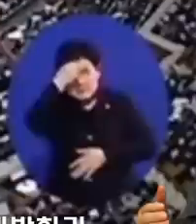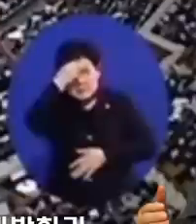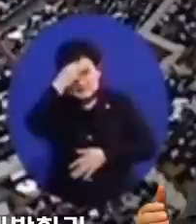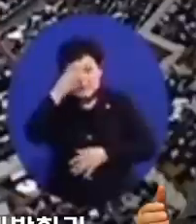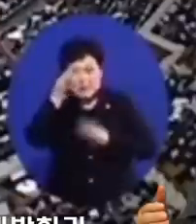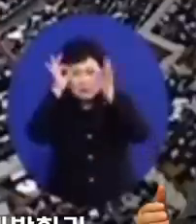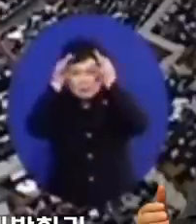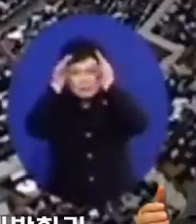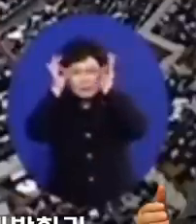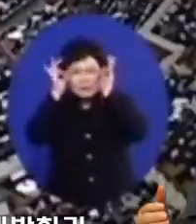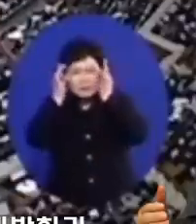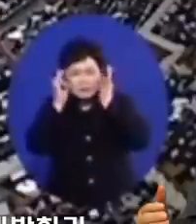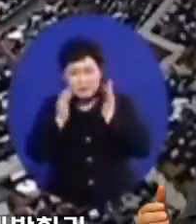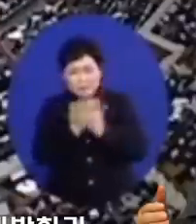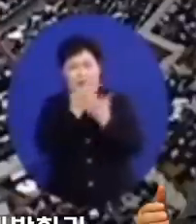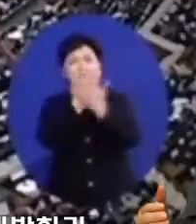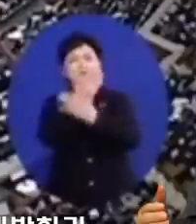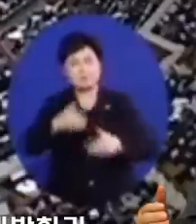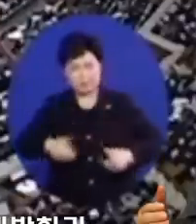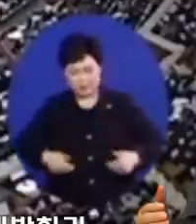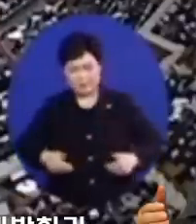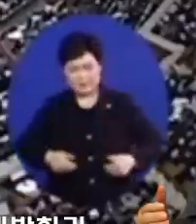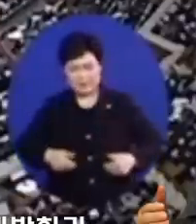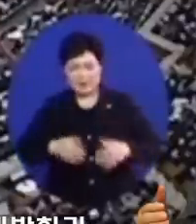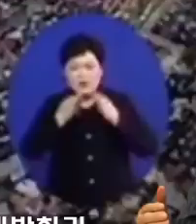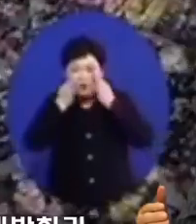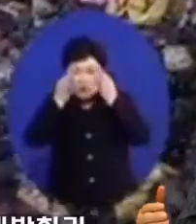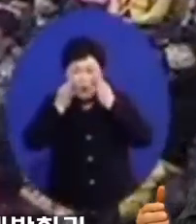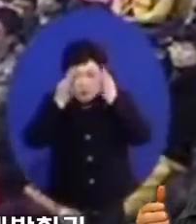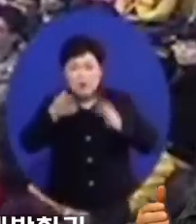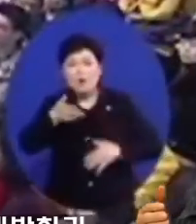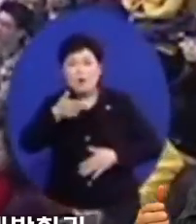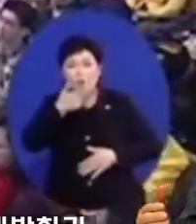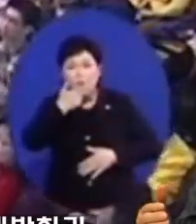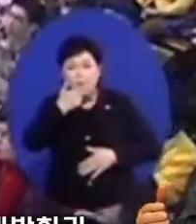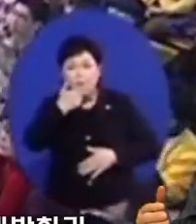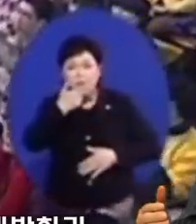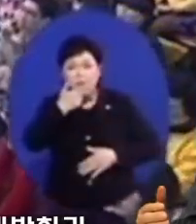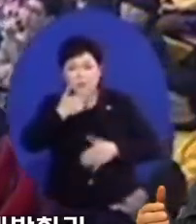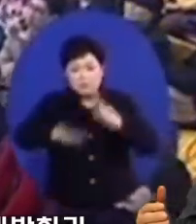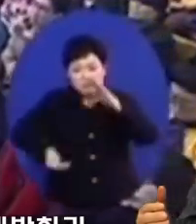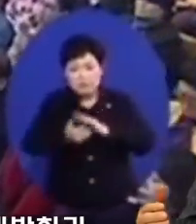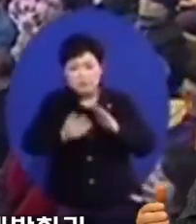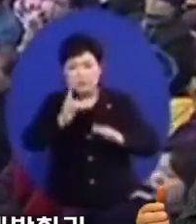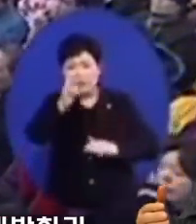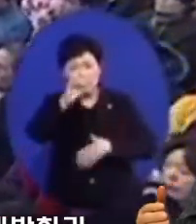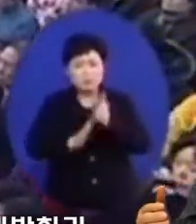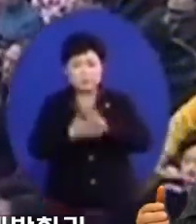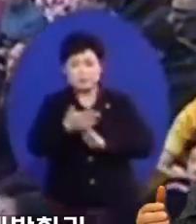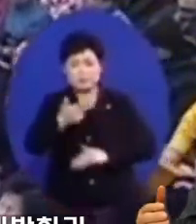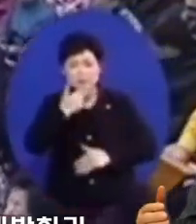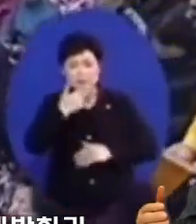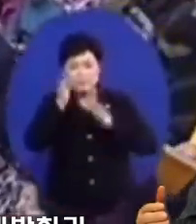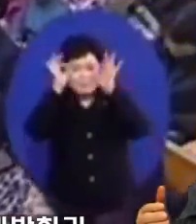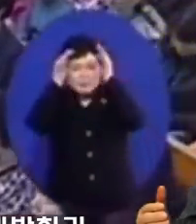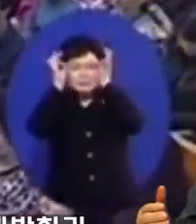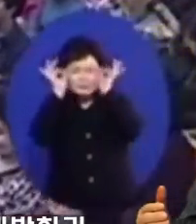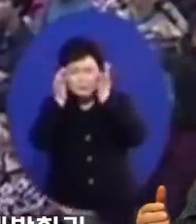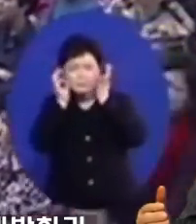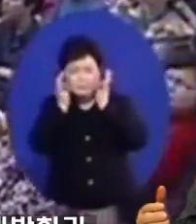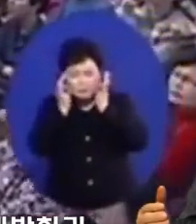피땀을 흘려서 발전을 시켜야 되는 것입니다. 노력하지 않고 되는 일은 하나도 없습니다. 피땀을 흘려서 노력을 해야 되는